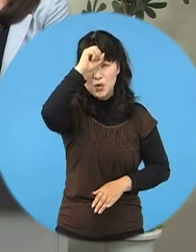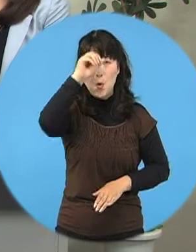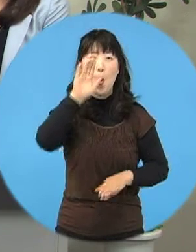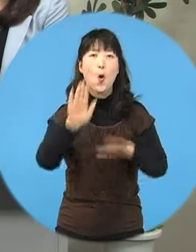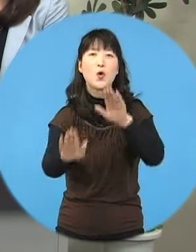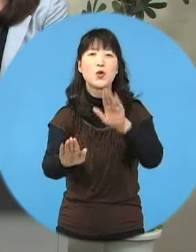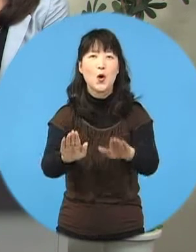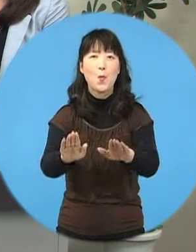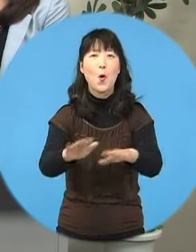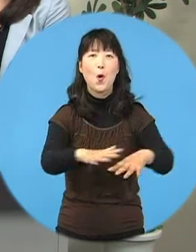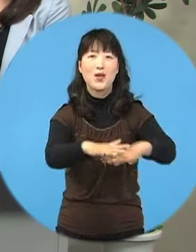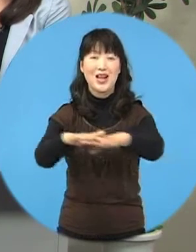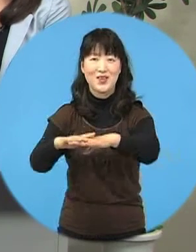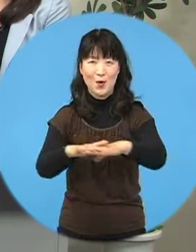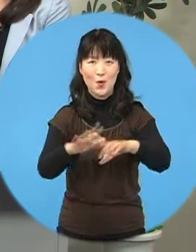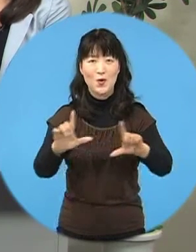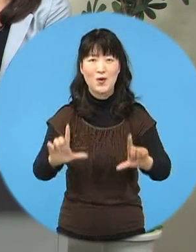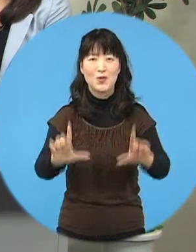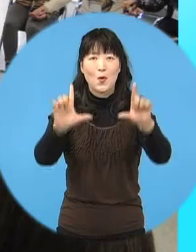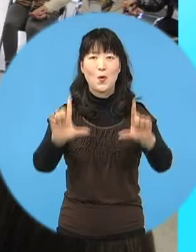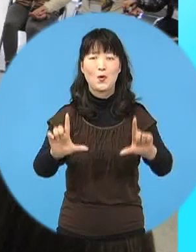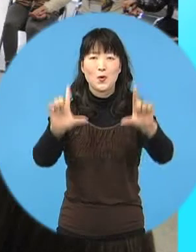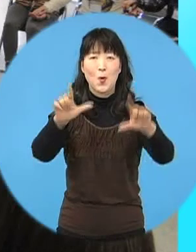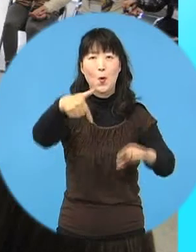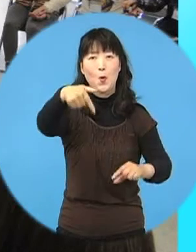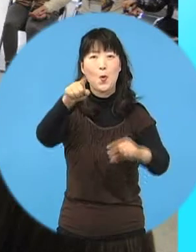東京府中をご紹介します。